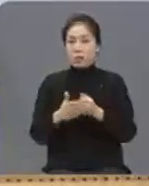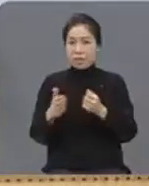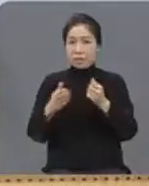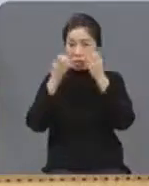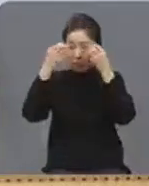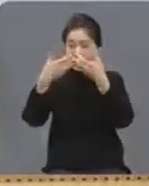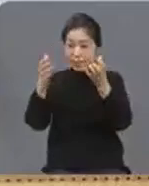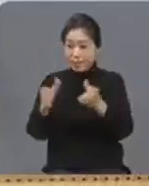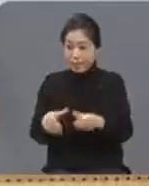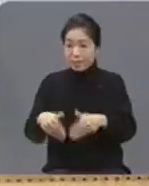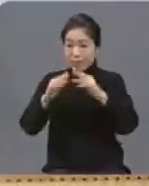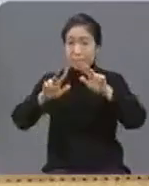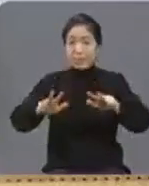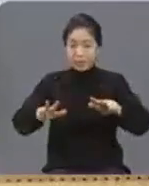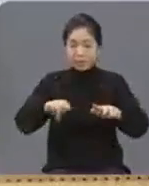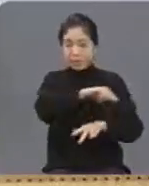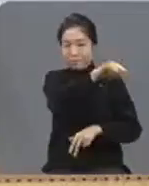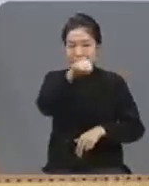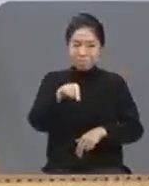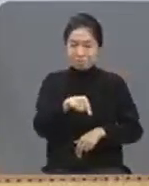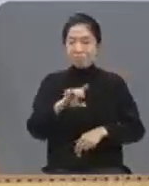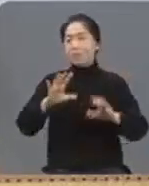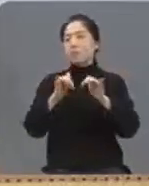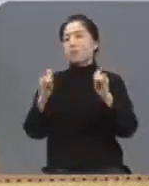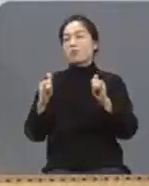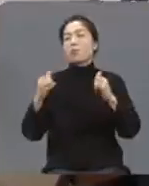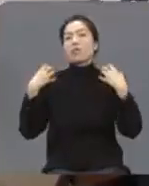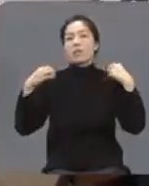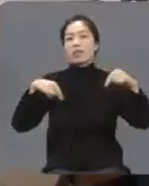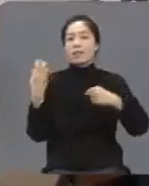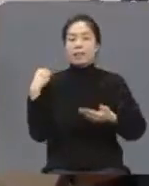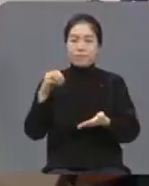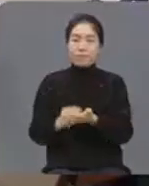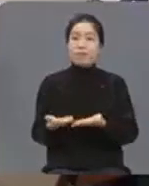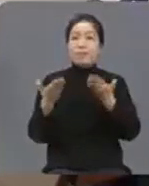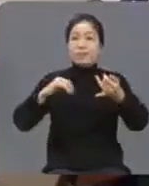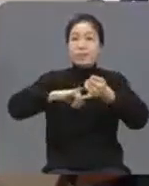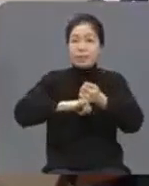신당을 통해 지금의 진영의 정책 국의 정치로 돌리겠다고